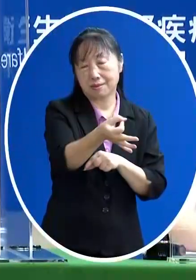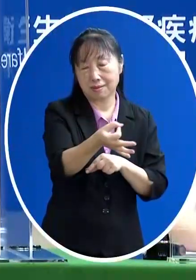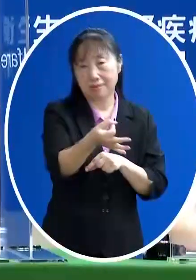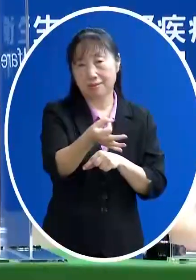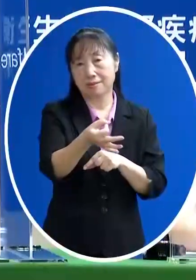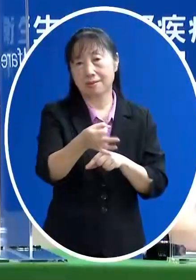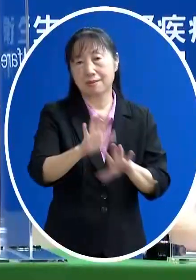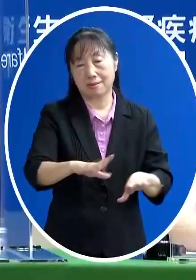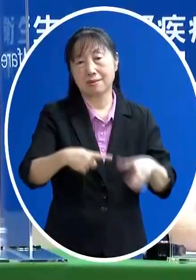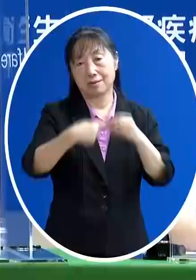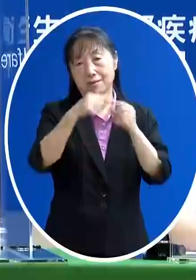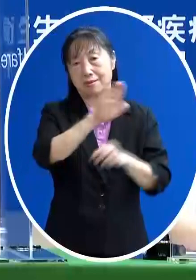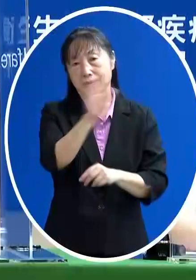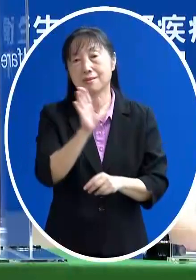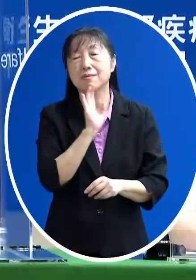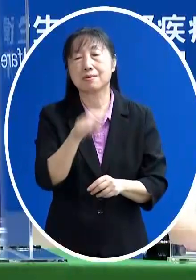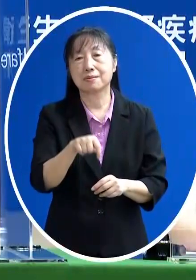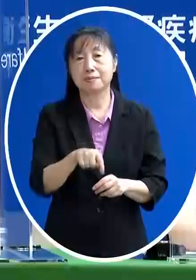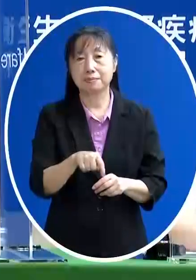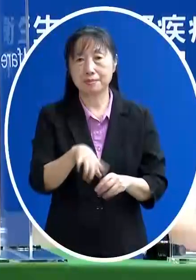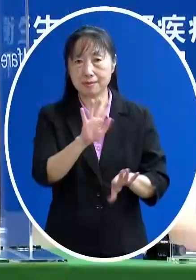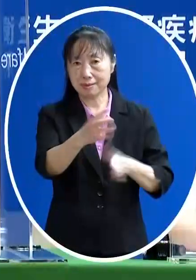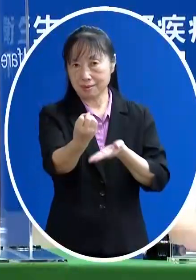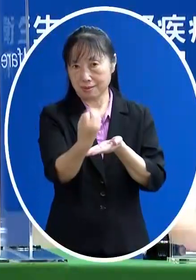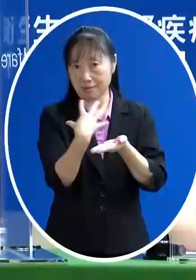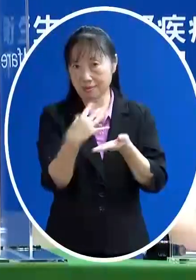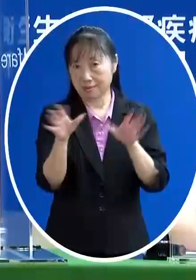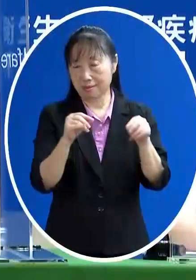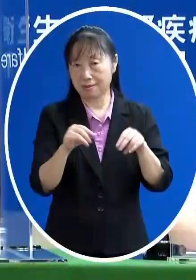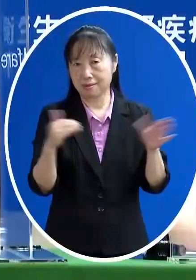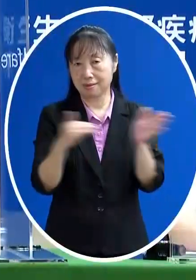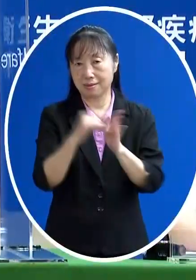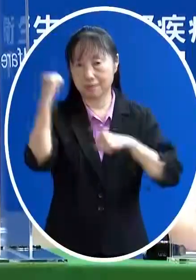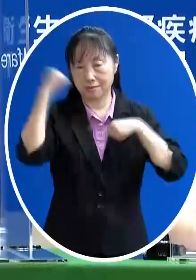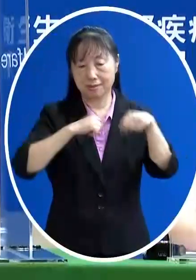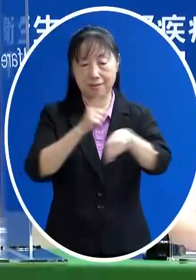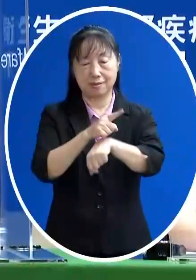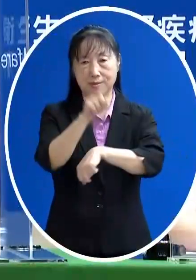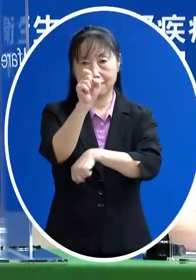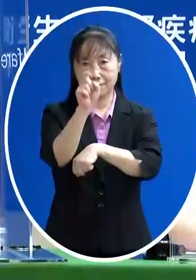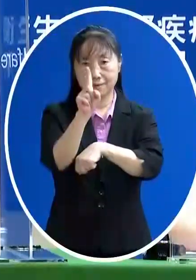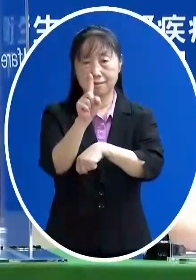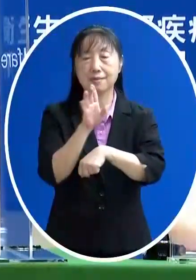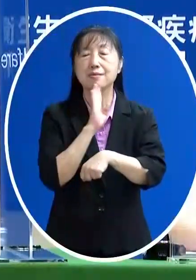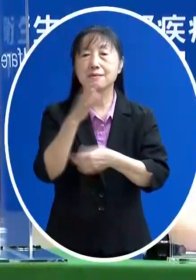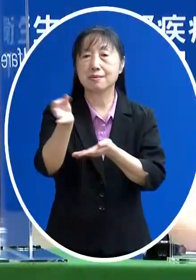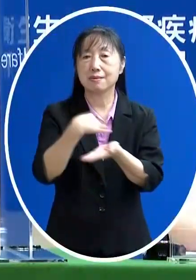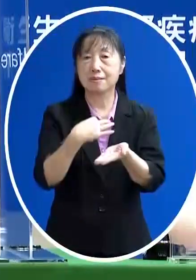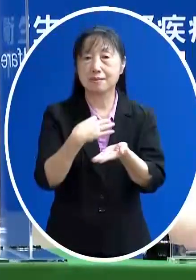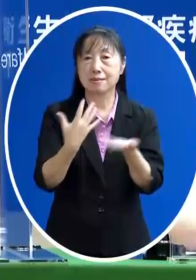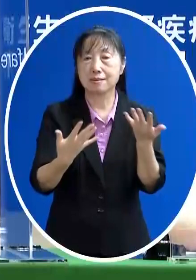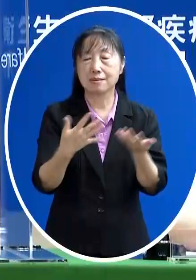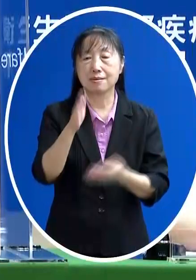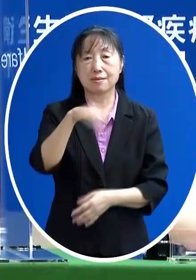第一天。那根据回报的话，到早上11点为止，那是卖出